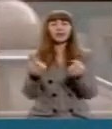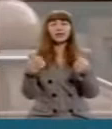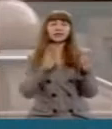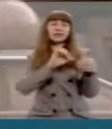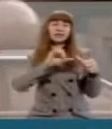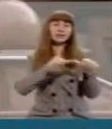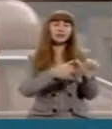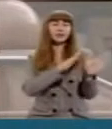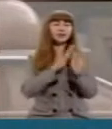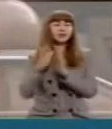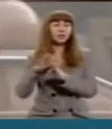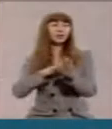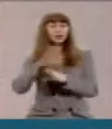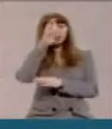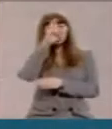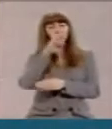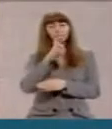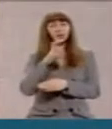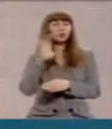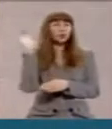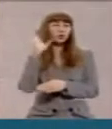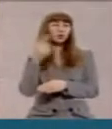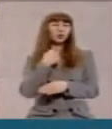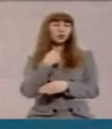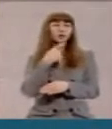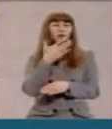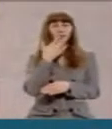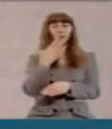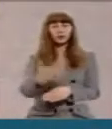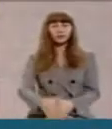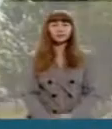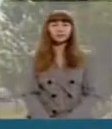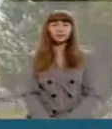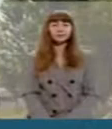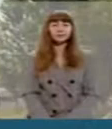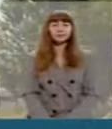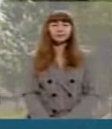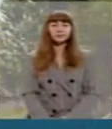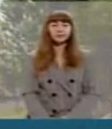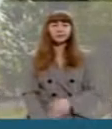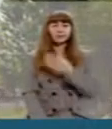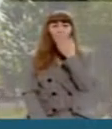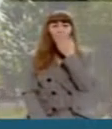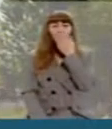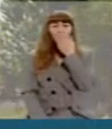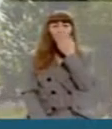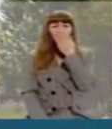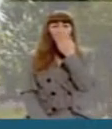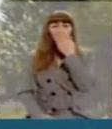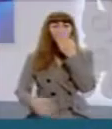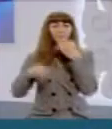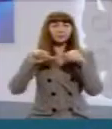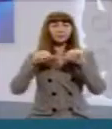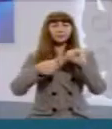де ауқымды шаралар қолға алынған. Бұл бағытта халықпен коммуникация жасап отырған арналардың жұмыс сапасына жүйелі талдау